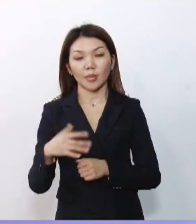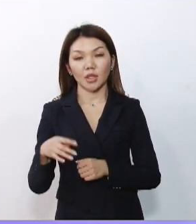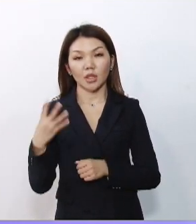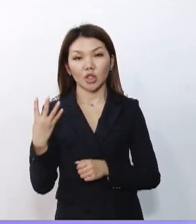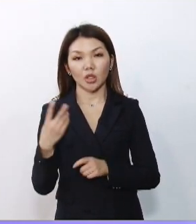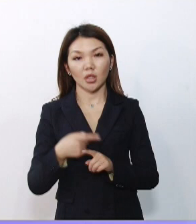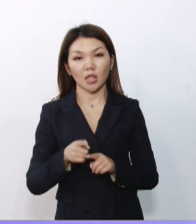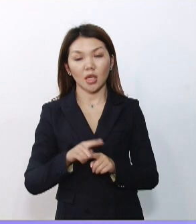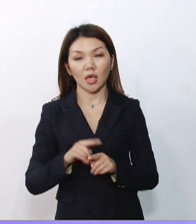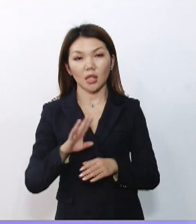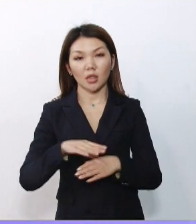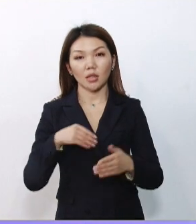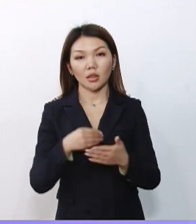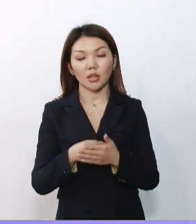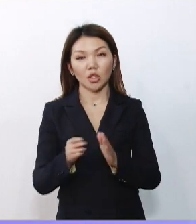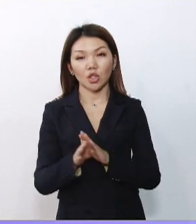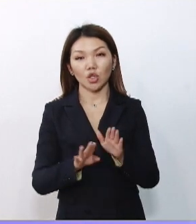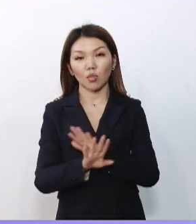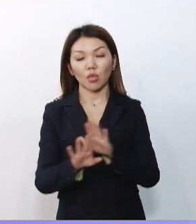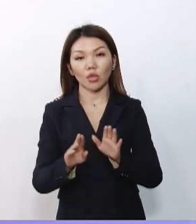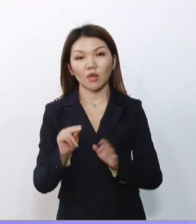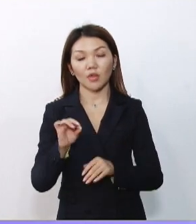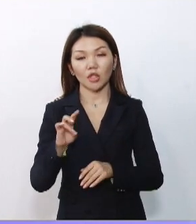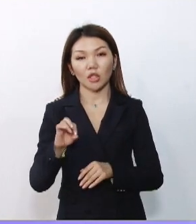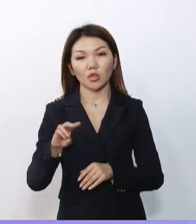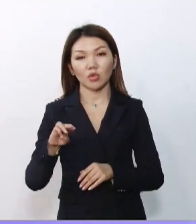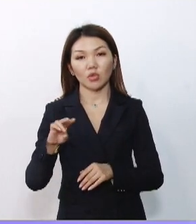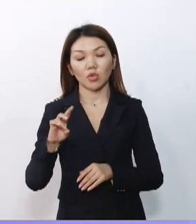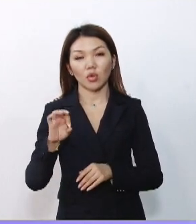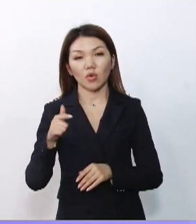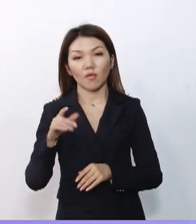54 – это значение неполного частного.